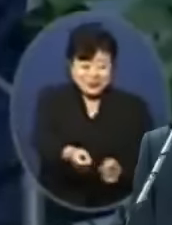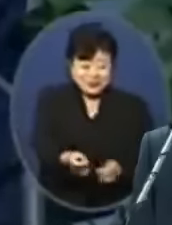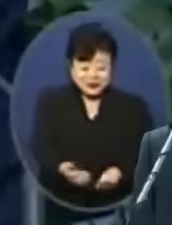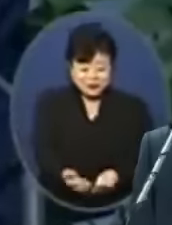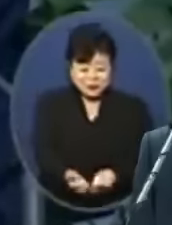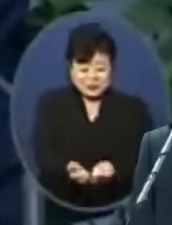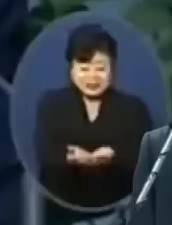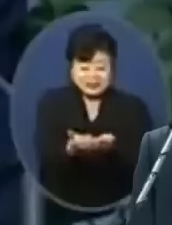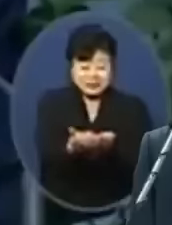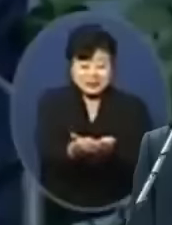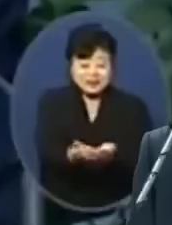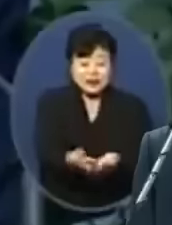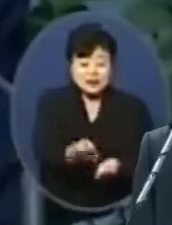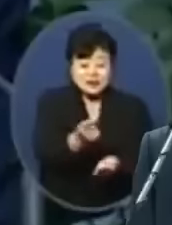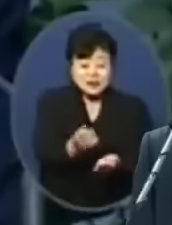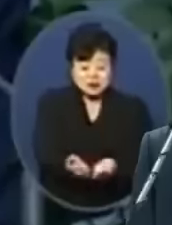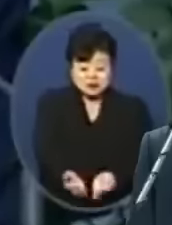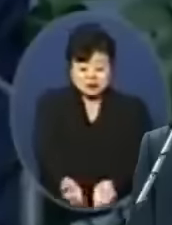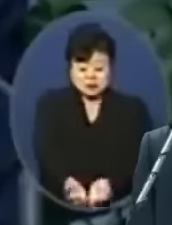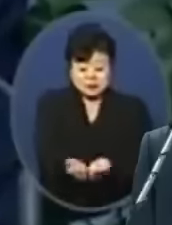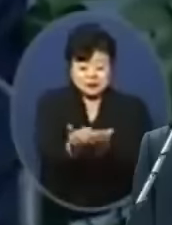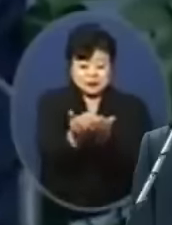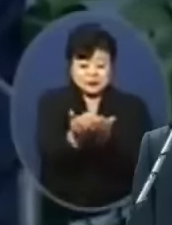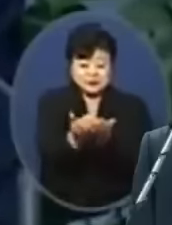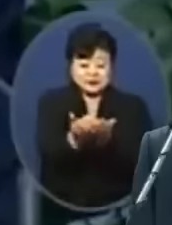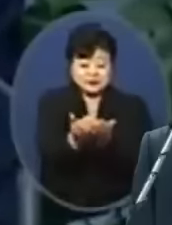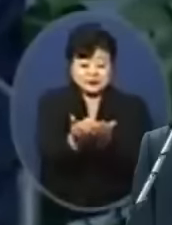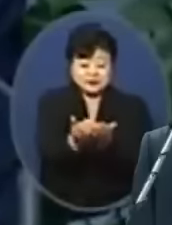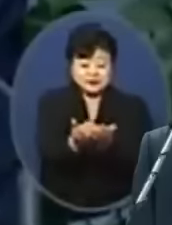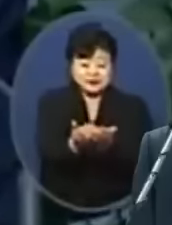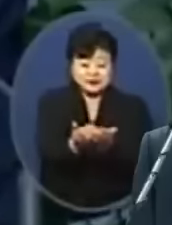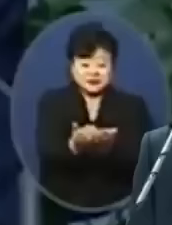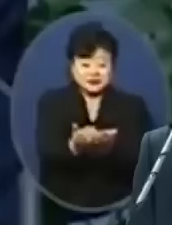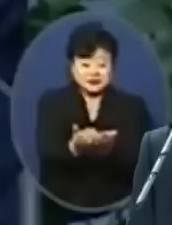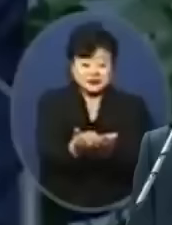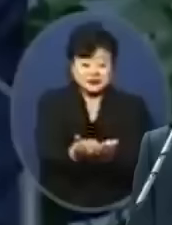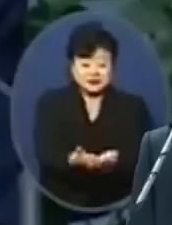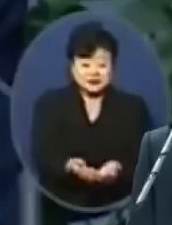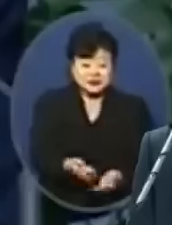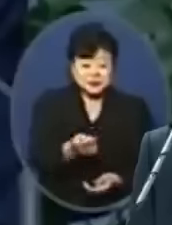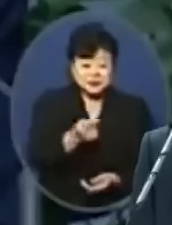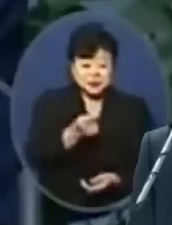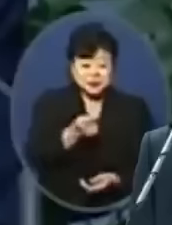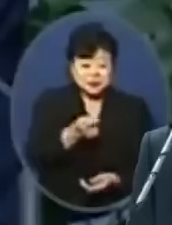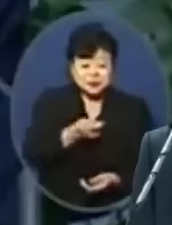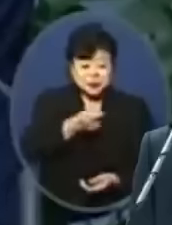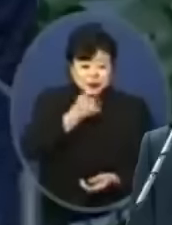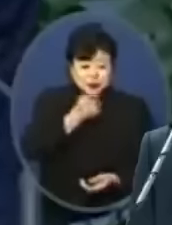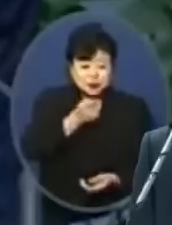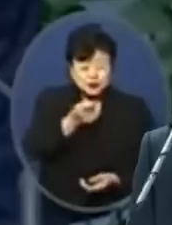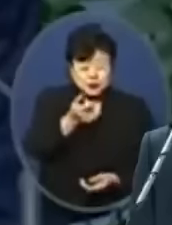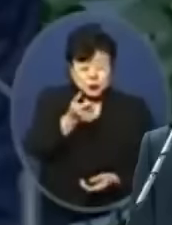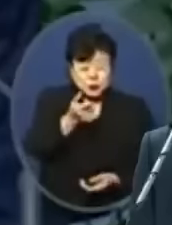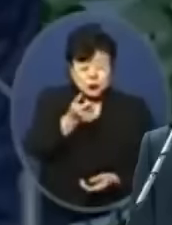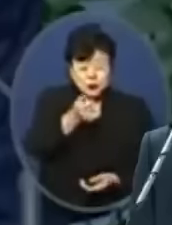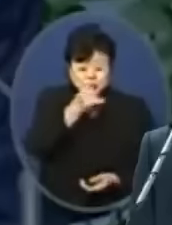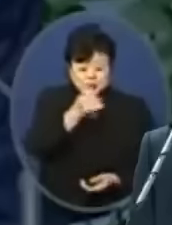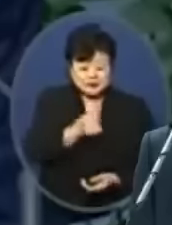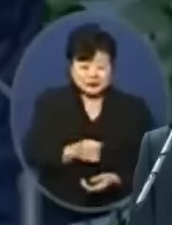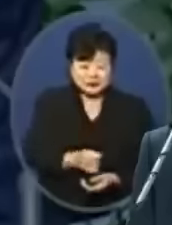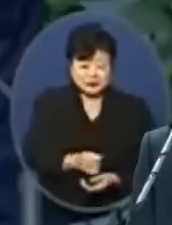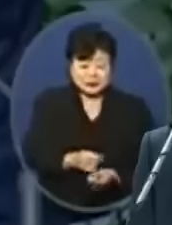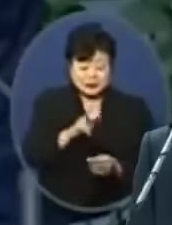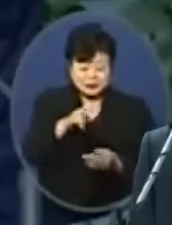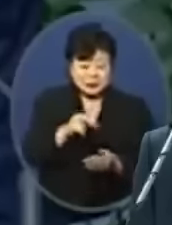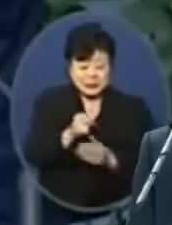손으로 이렇게 채워보면 별로 많이 손에 담기지 않습니다. 그런데 이 성경에는